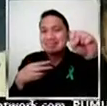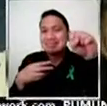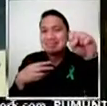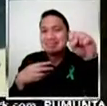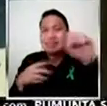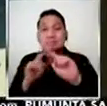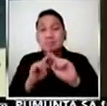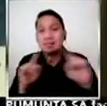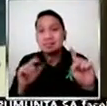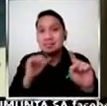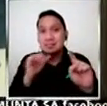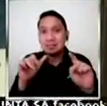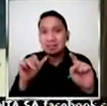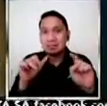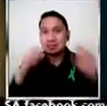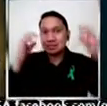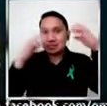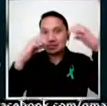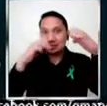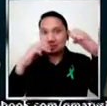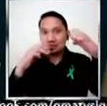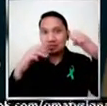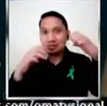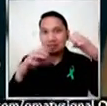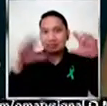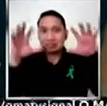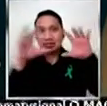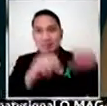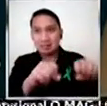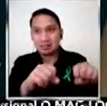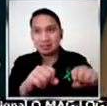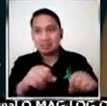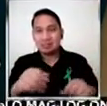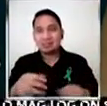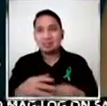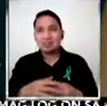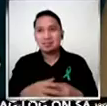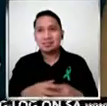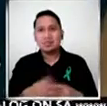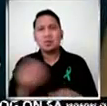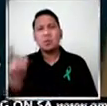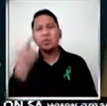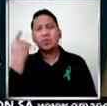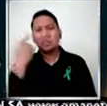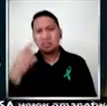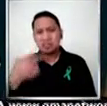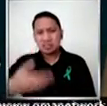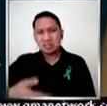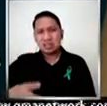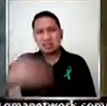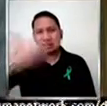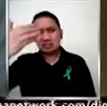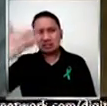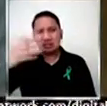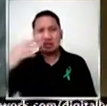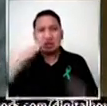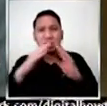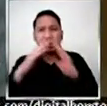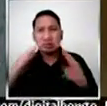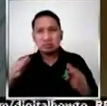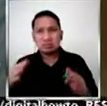inakalang tutuluyan silang huhulihin. Natapat lang kami ng bahay, sir. Ay, tinawag kami. Nasumama na